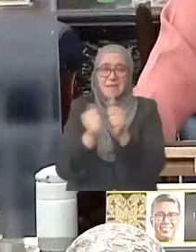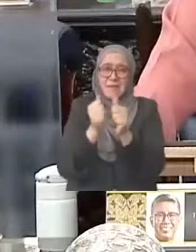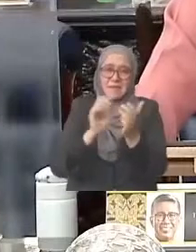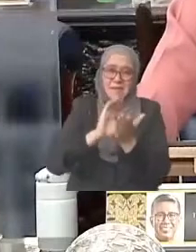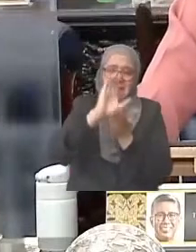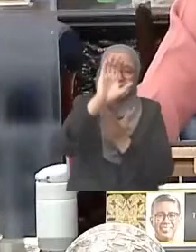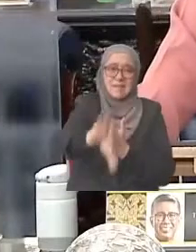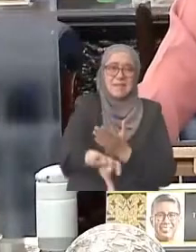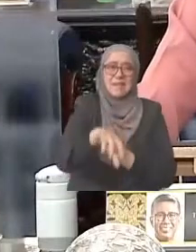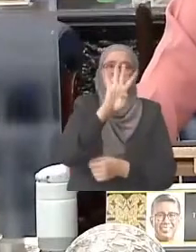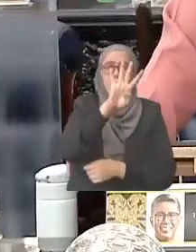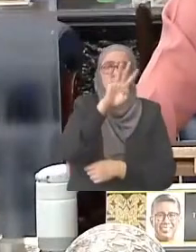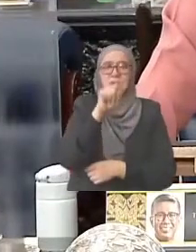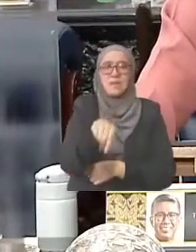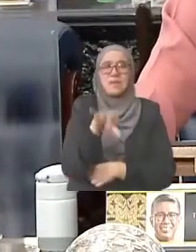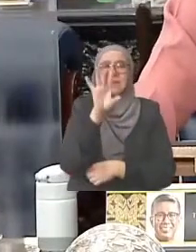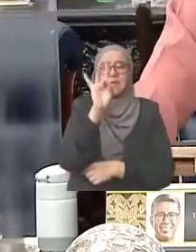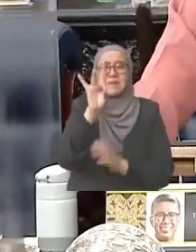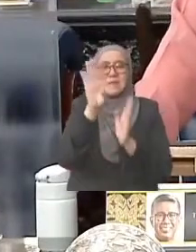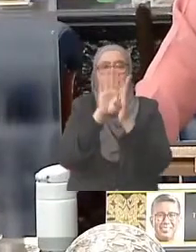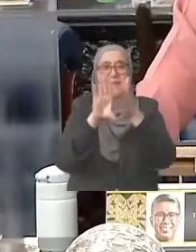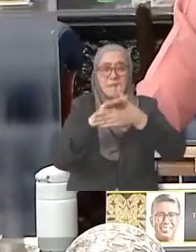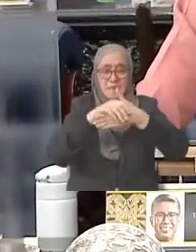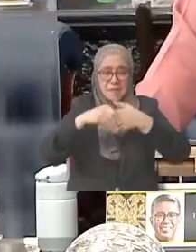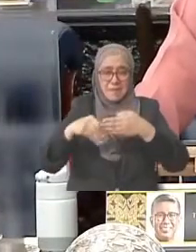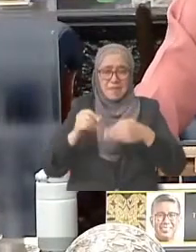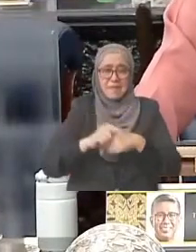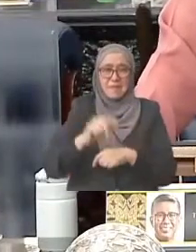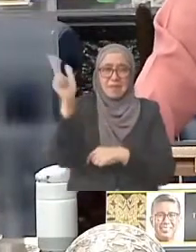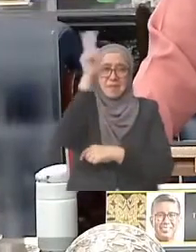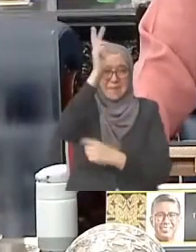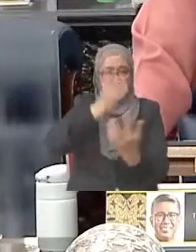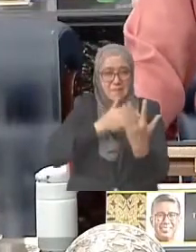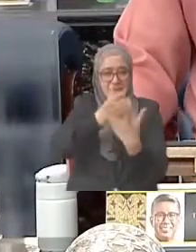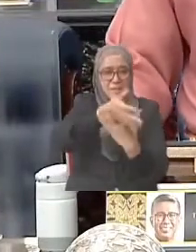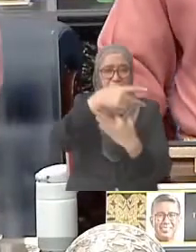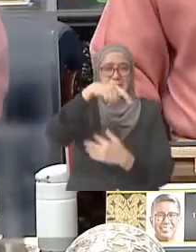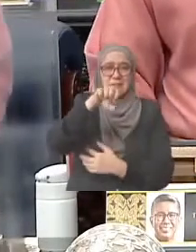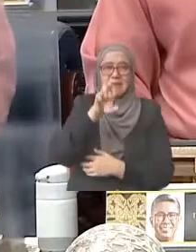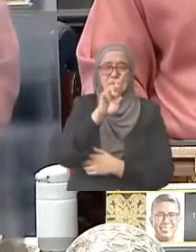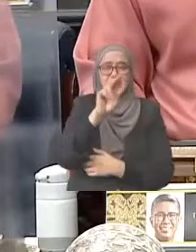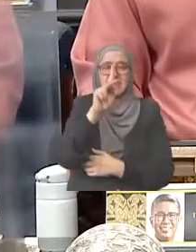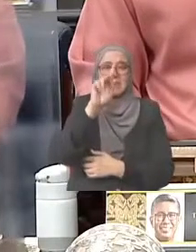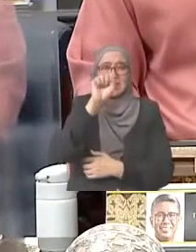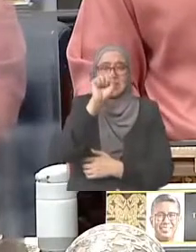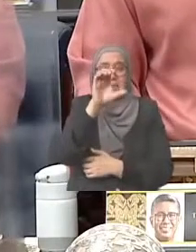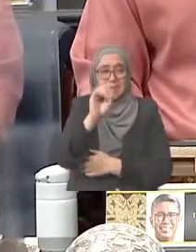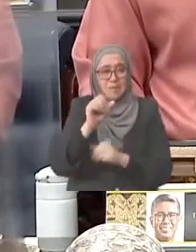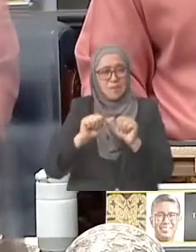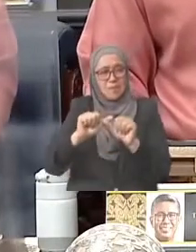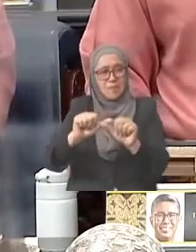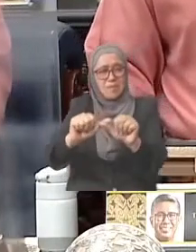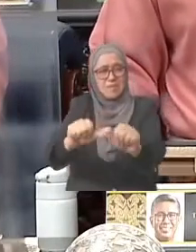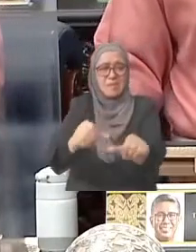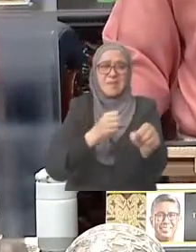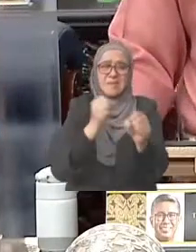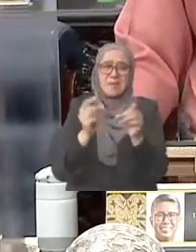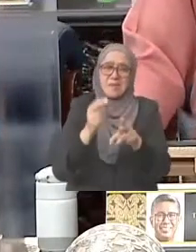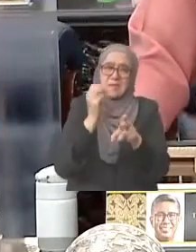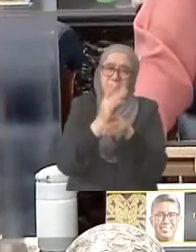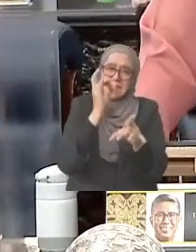8 biliar lengket kerajaan melalui perkeso akan meneruskan usaha pengambilan pekerja bekerja melalui